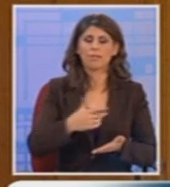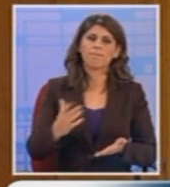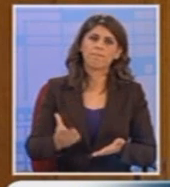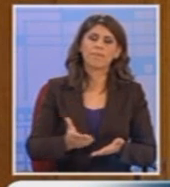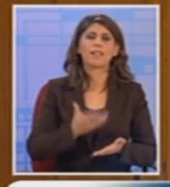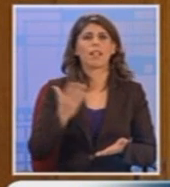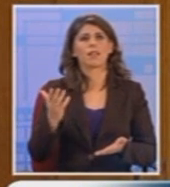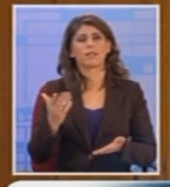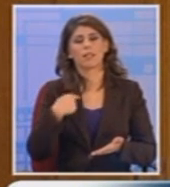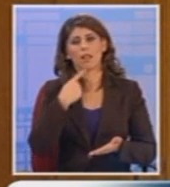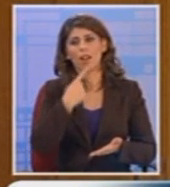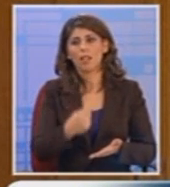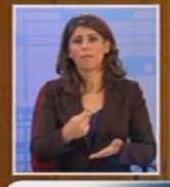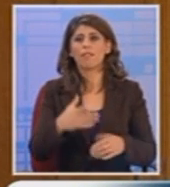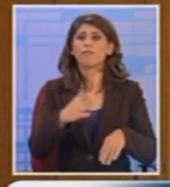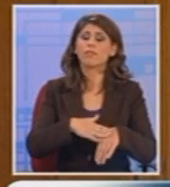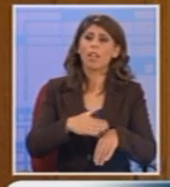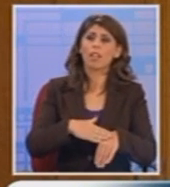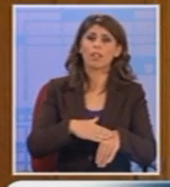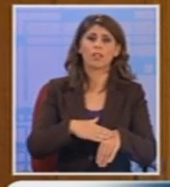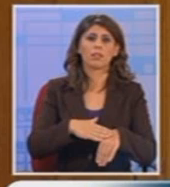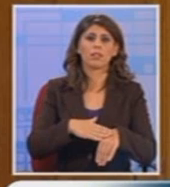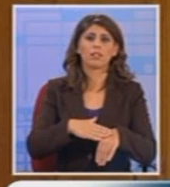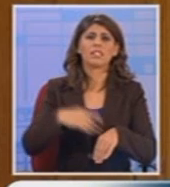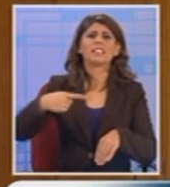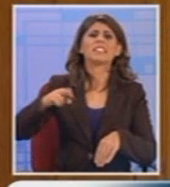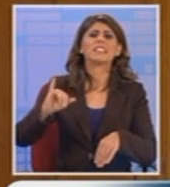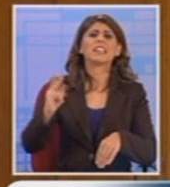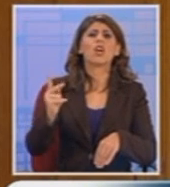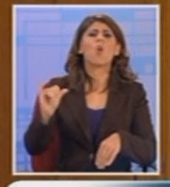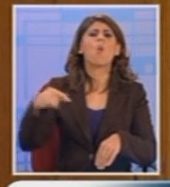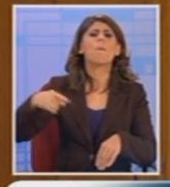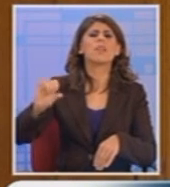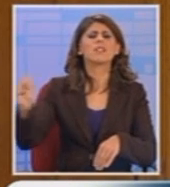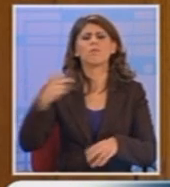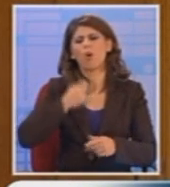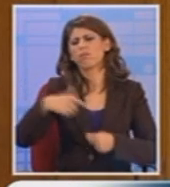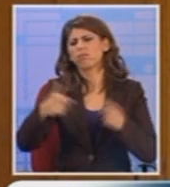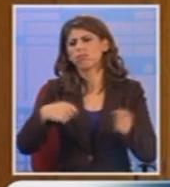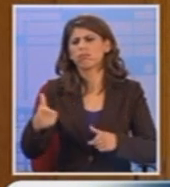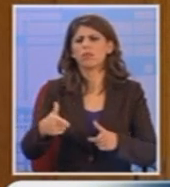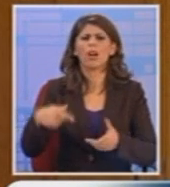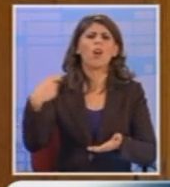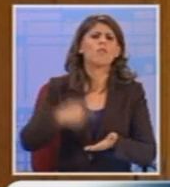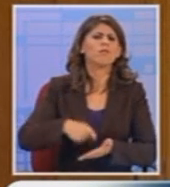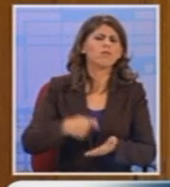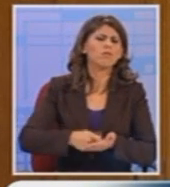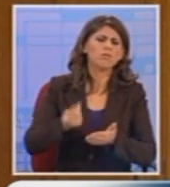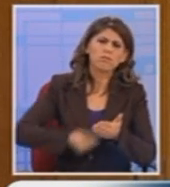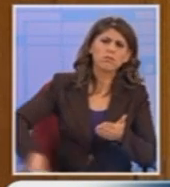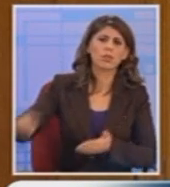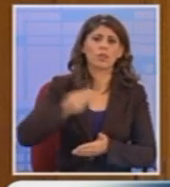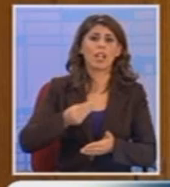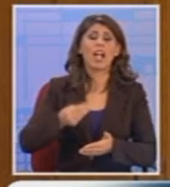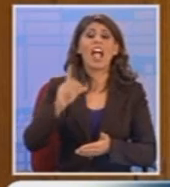εντάξει, λέμε ότι φταίει ο Τρικούπης που ήταν σπάταλος και φορομπίχτης, φταίει ο Δελιγιάννης που